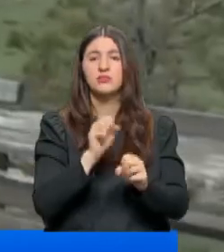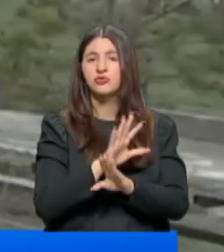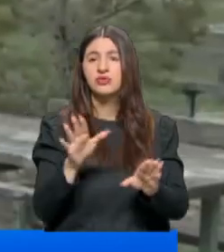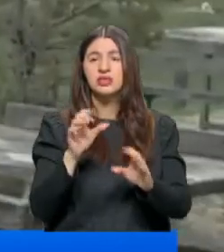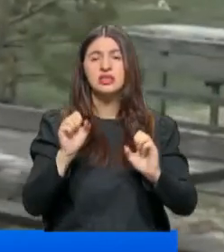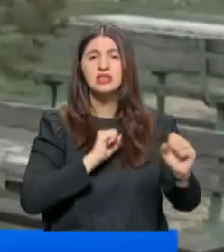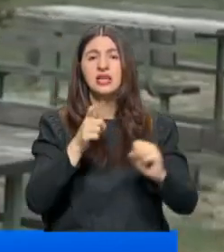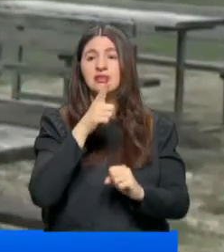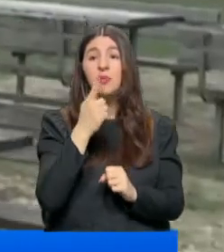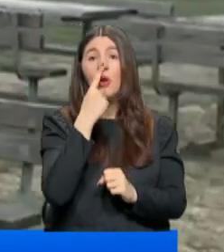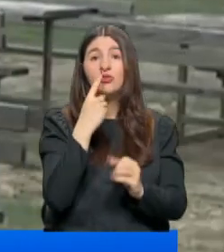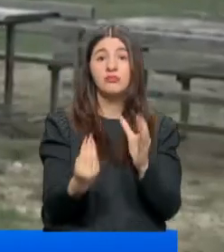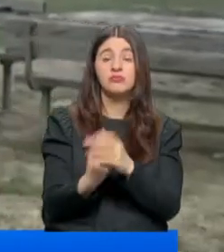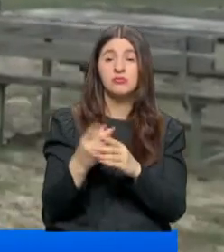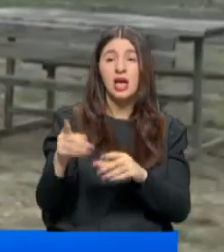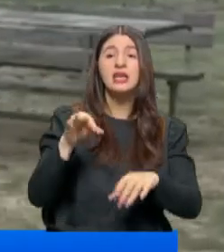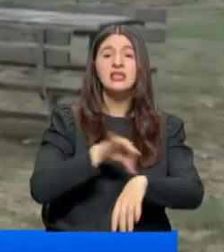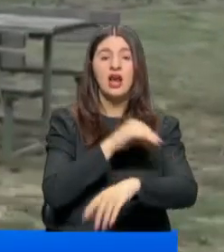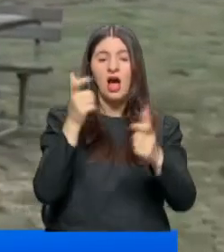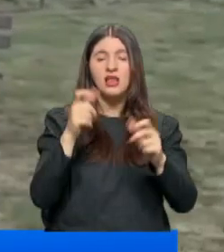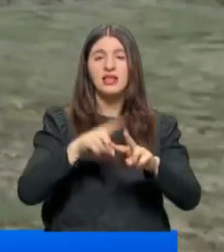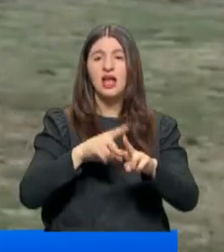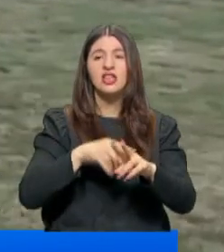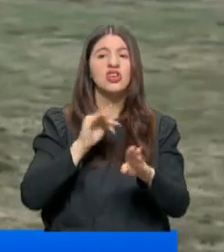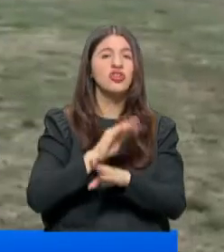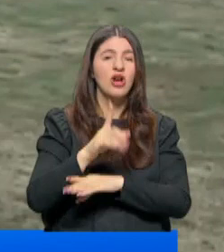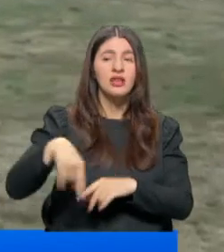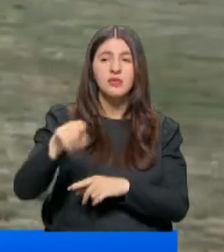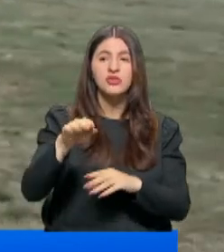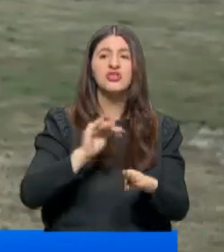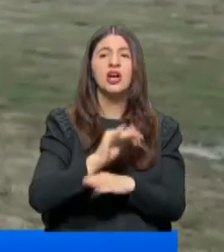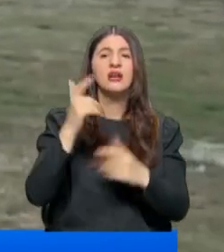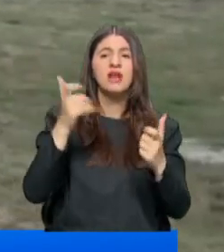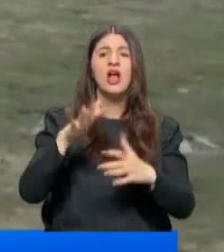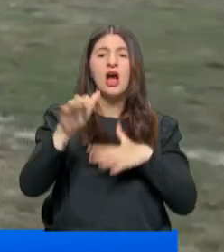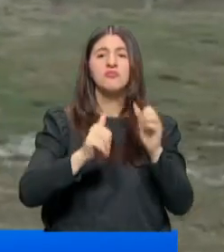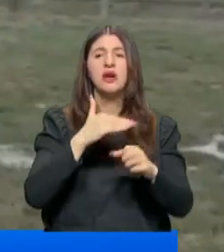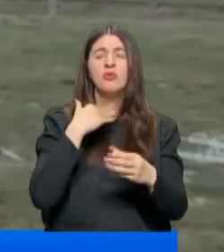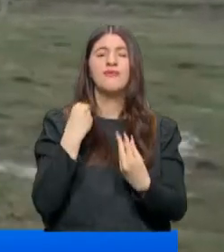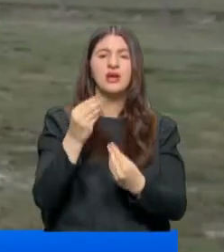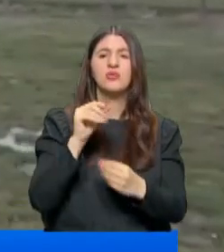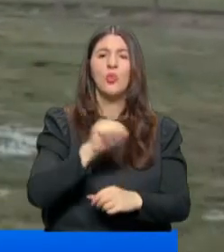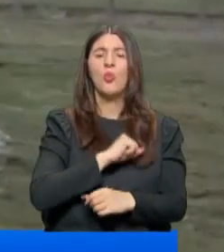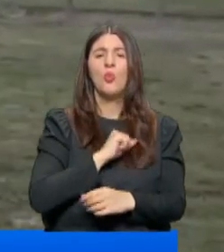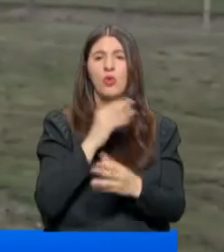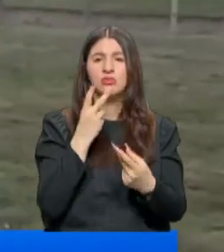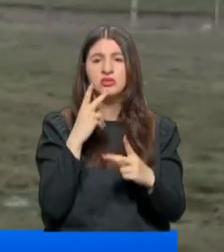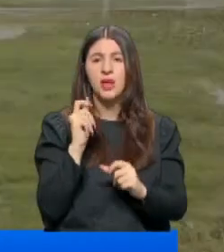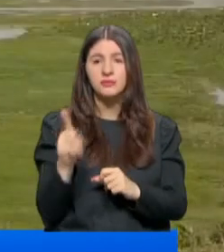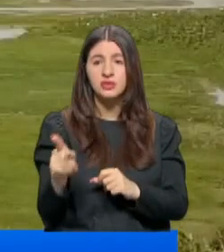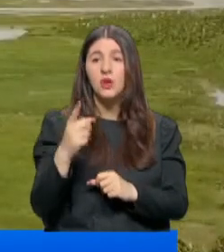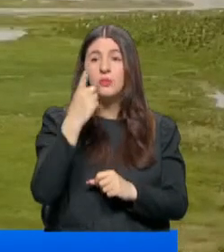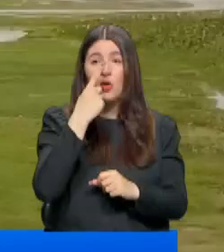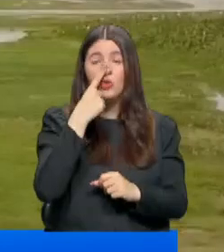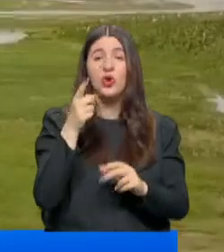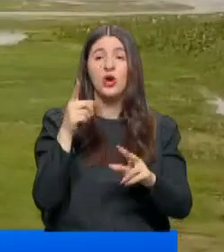etmeyeceğiz. İsyan sesi Bolu'dan yükseldi. Sarıalan yaylasının sakinleri yaşantılarının ranta kurban gitmesinden korktuklarını açıkladı.